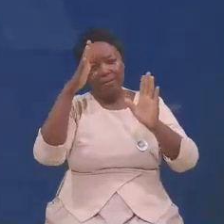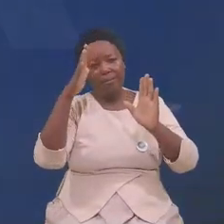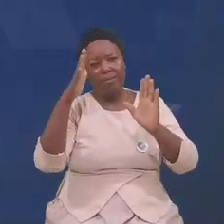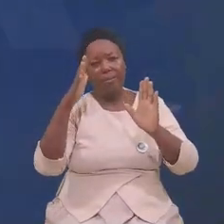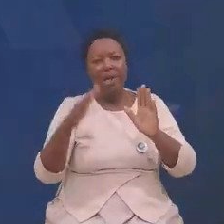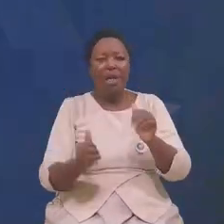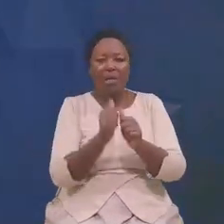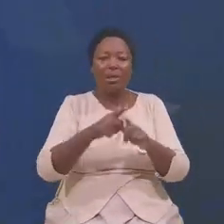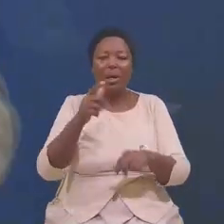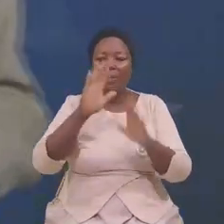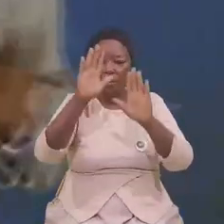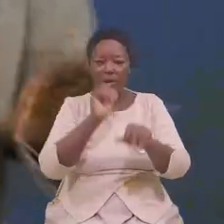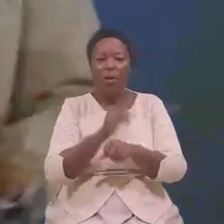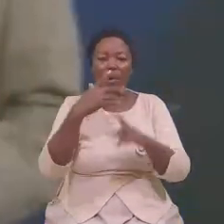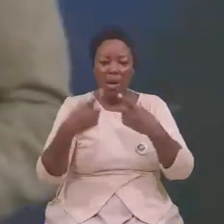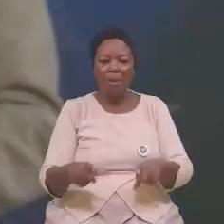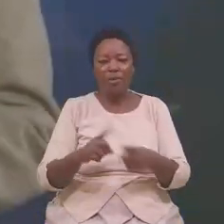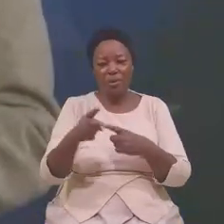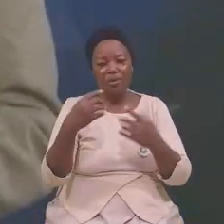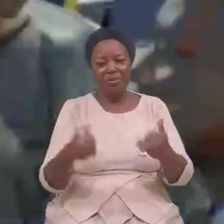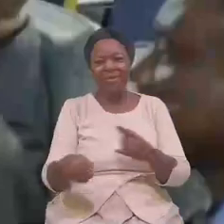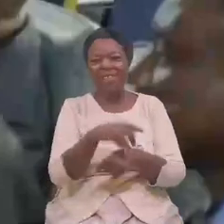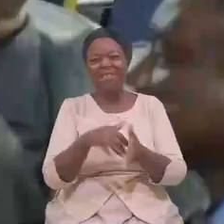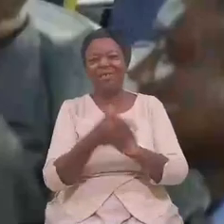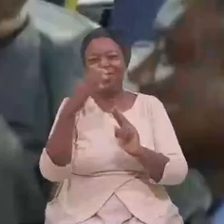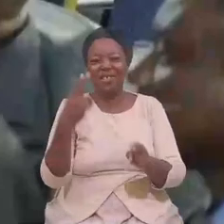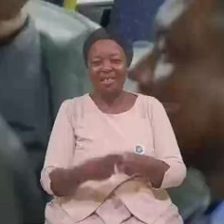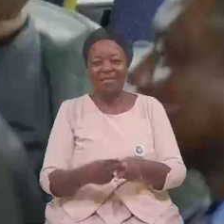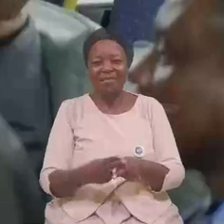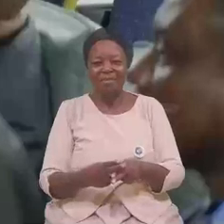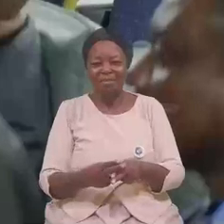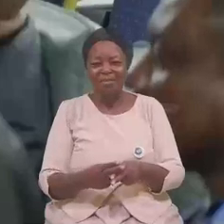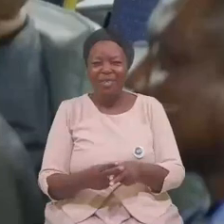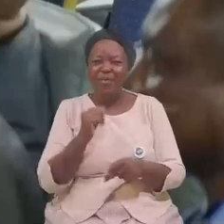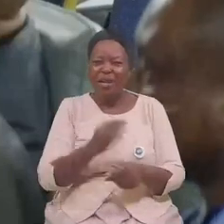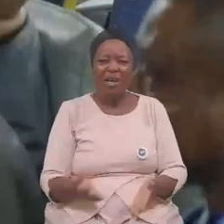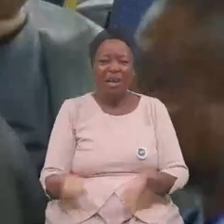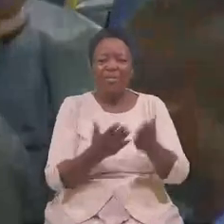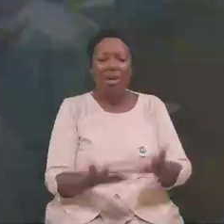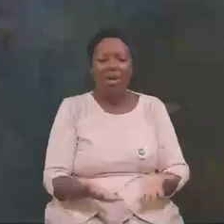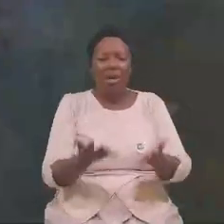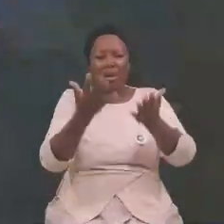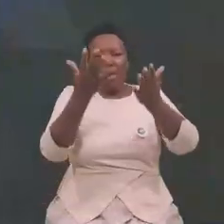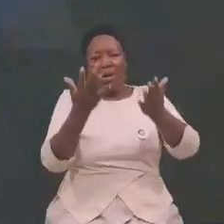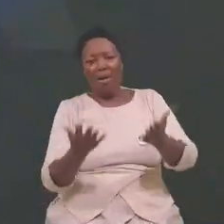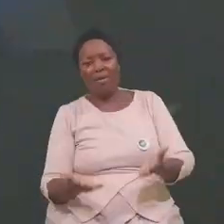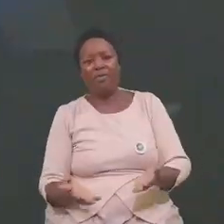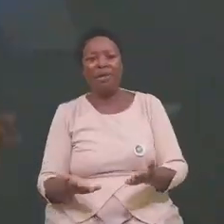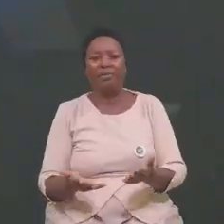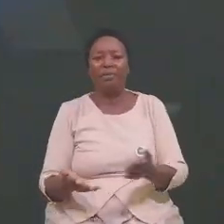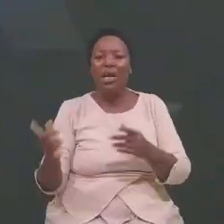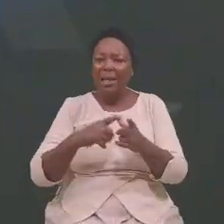grands miracles vont se produire dans ta vie aujourd'hui. Si tu as un fardeau plus lourd, un plus grand fardeau